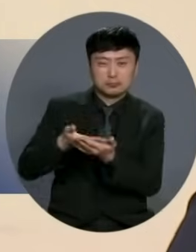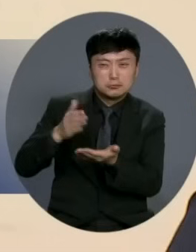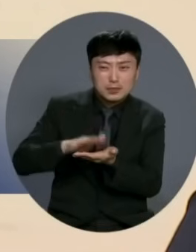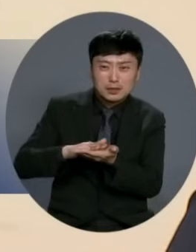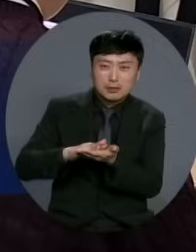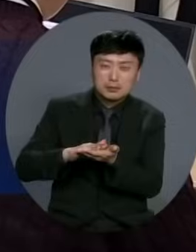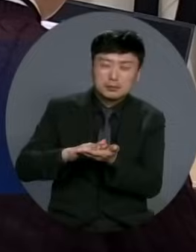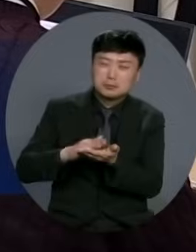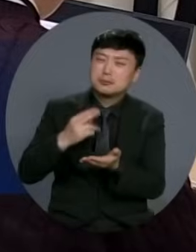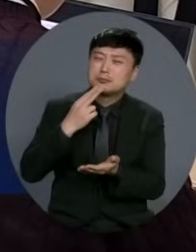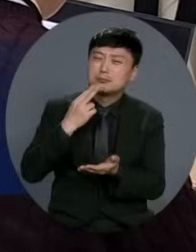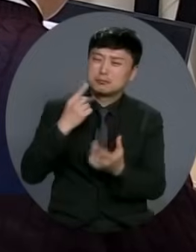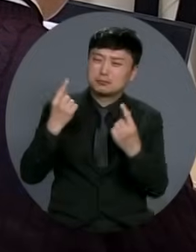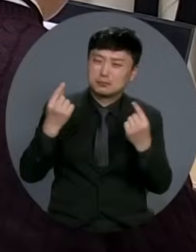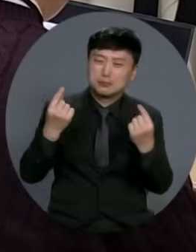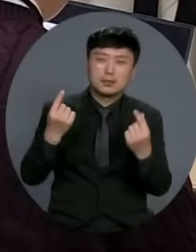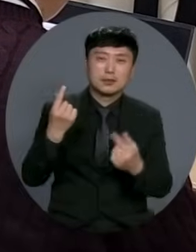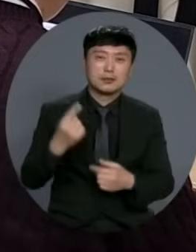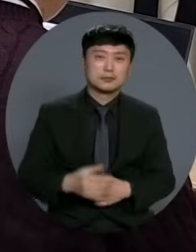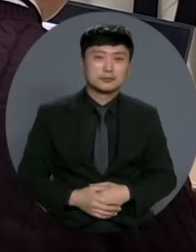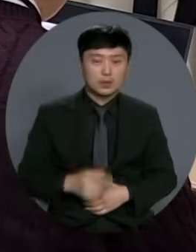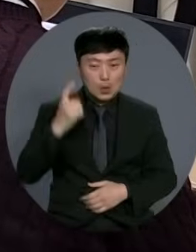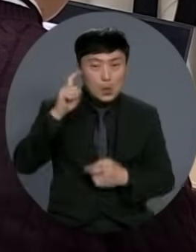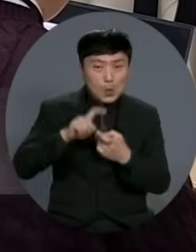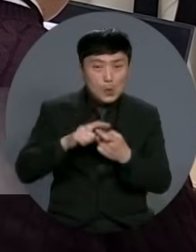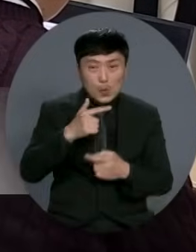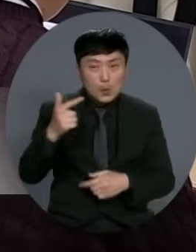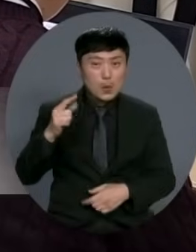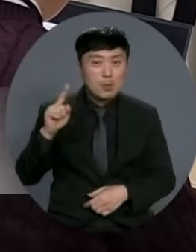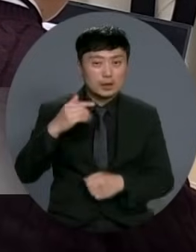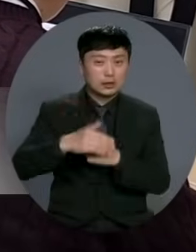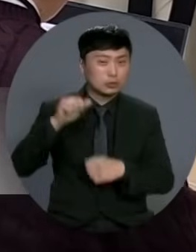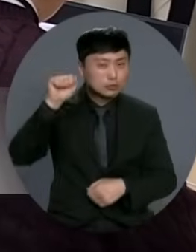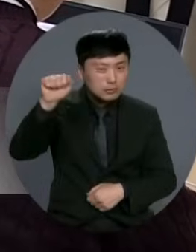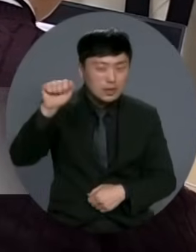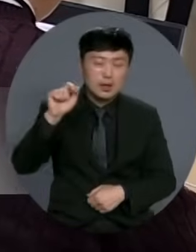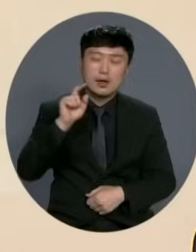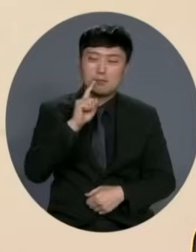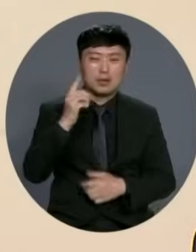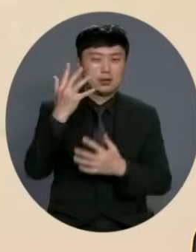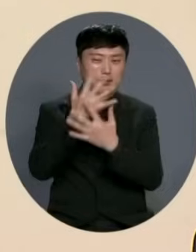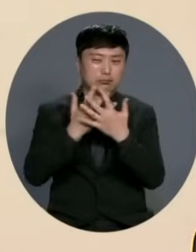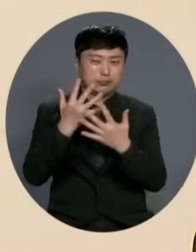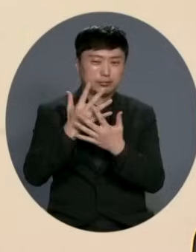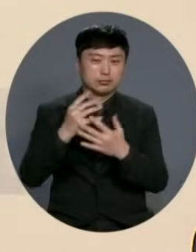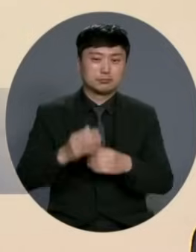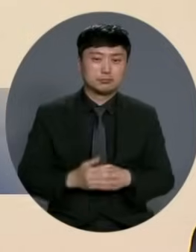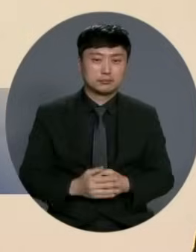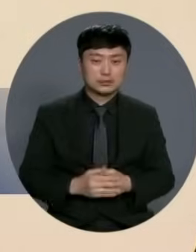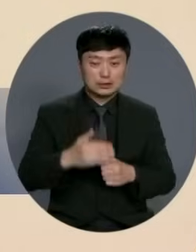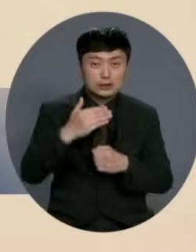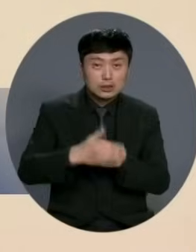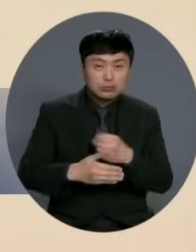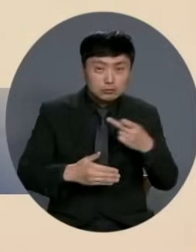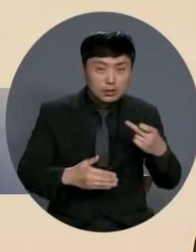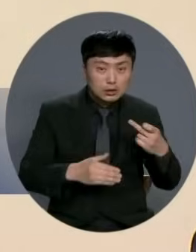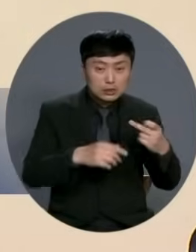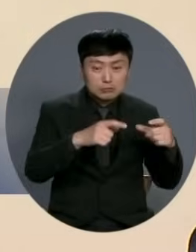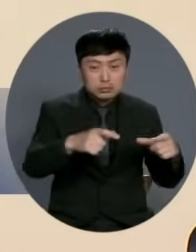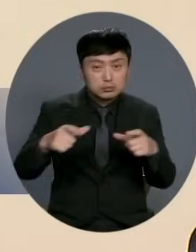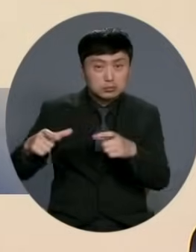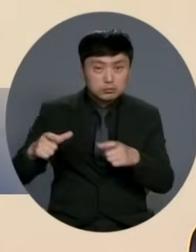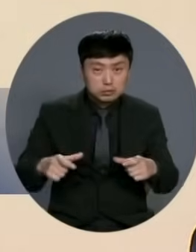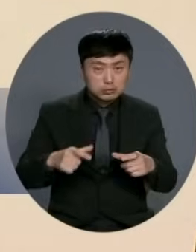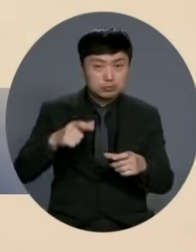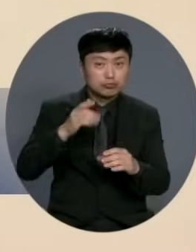보진 않습니다. 관심을 끌고 있는 대구 출마에 대해서는 말을 아꼈습니다. 12개 지역구 어디나 저는 만약에